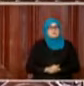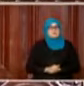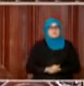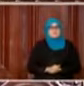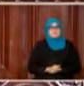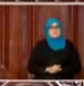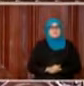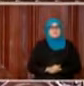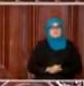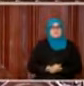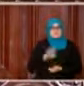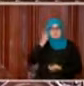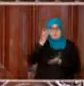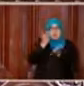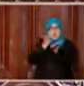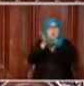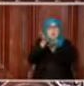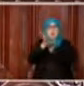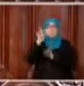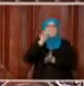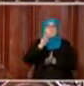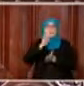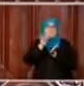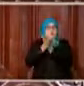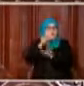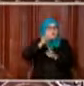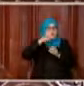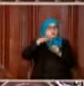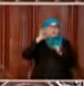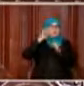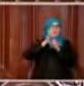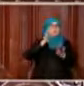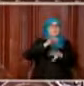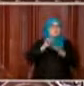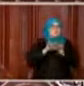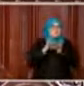للمساس بحقوق المرأة